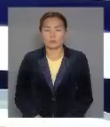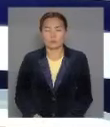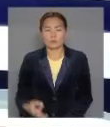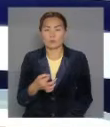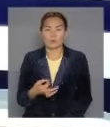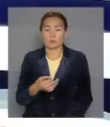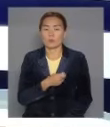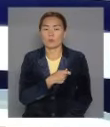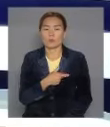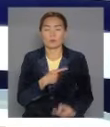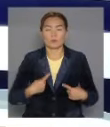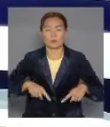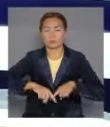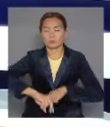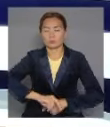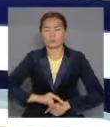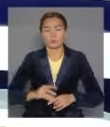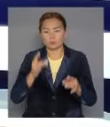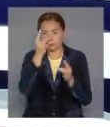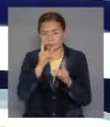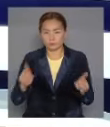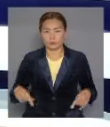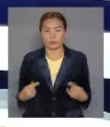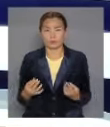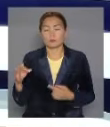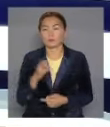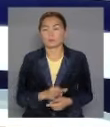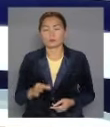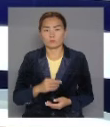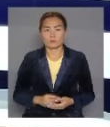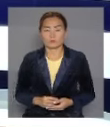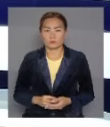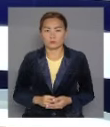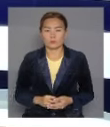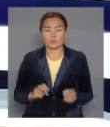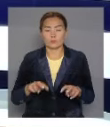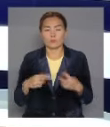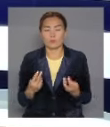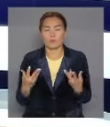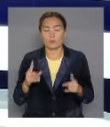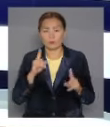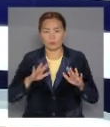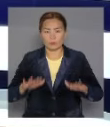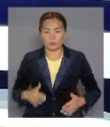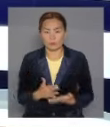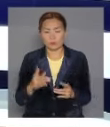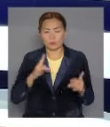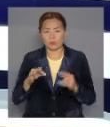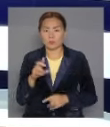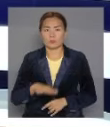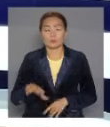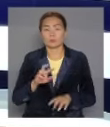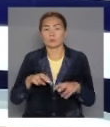Областың мәслихаттың әлеуметтік және мәдени даму мәселелері жөніндегі тұрақты комиссия отырысы өтті. Жиынға